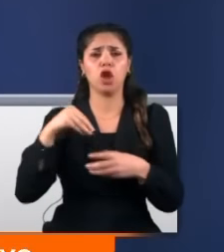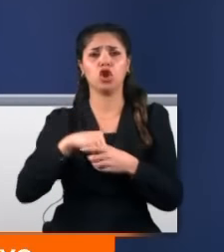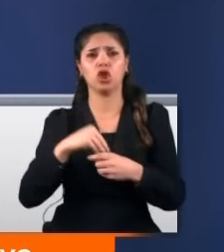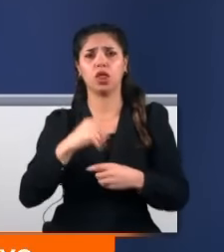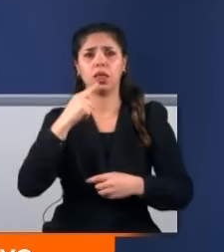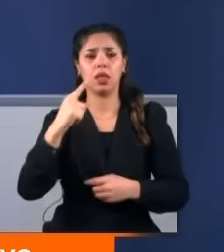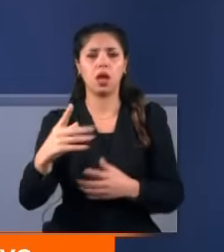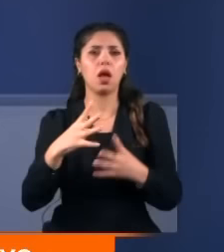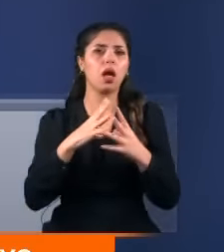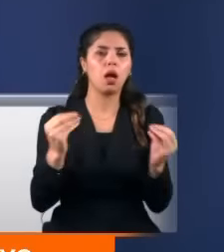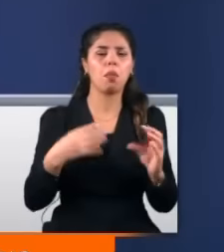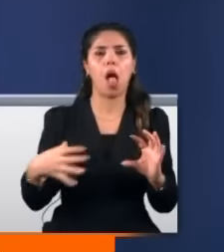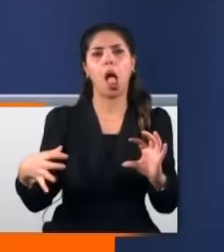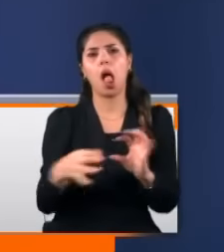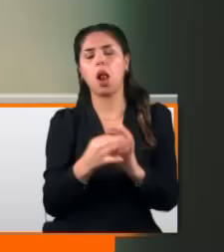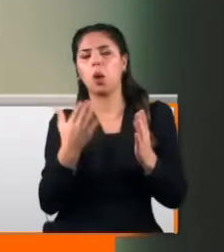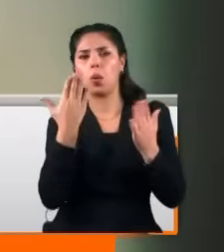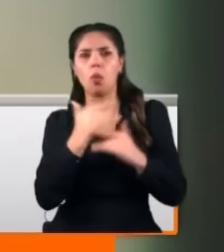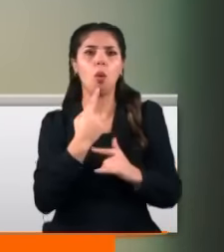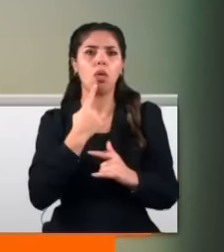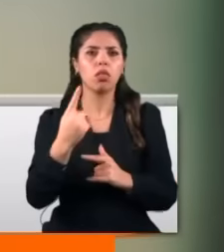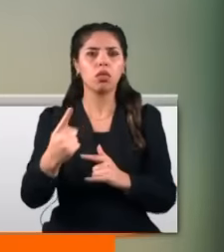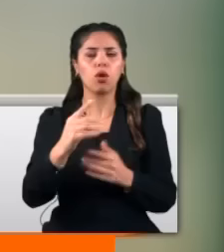bilgisinin olmadığını vurgulaması dikkat çekti.